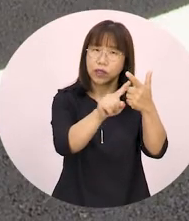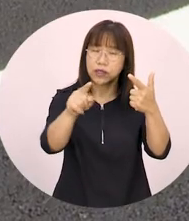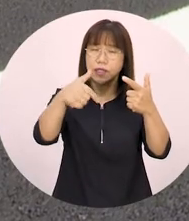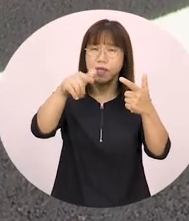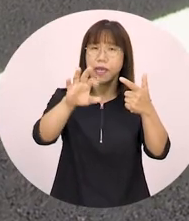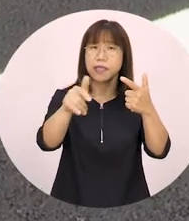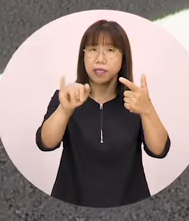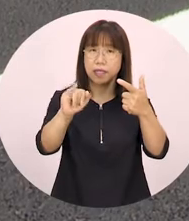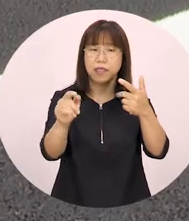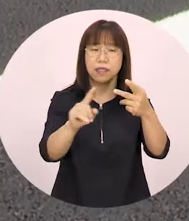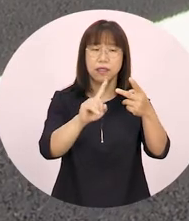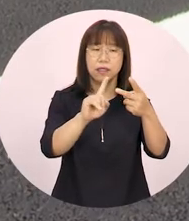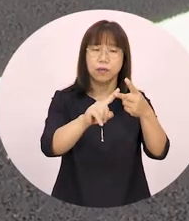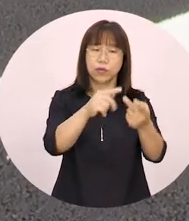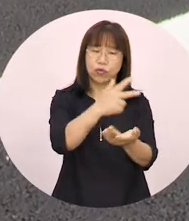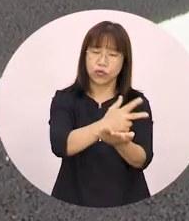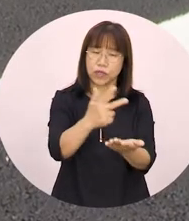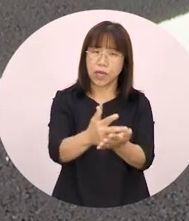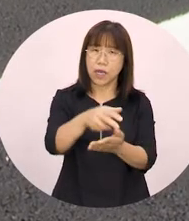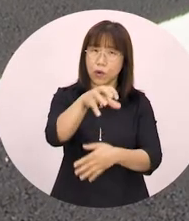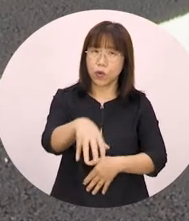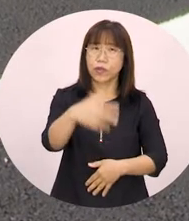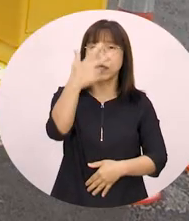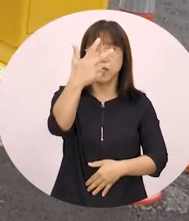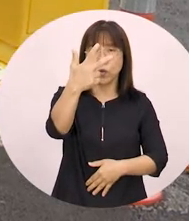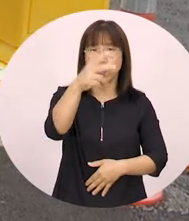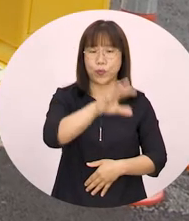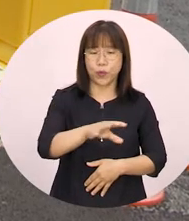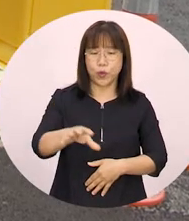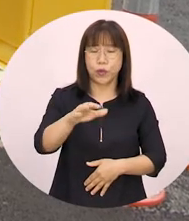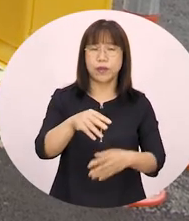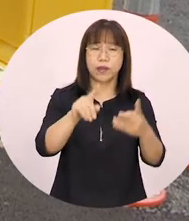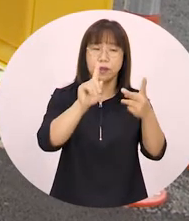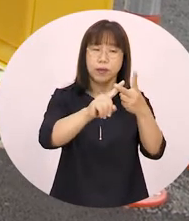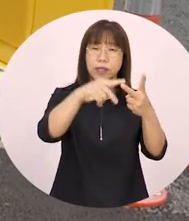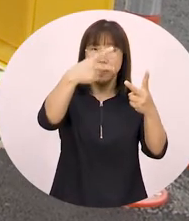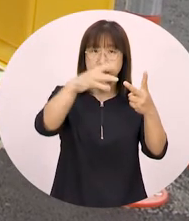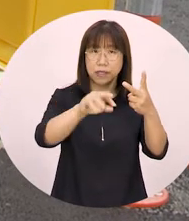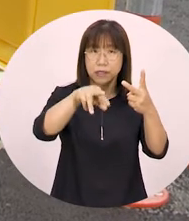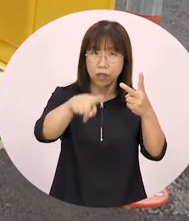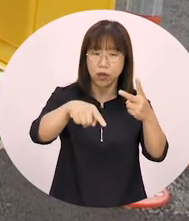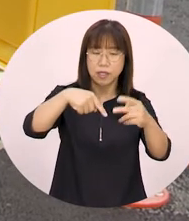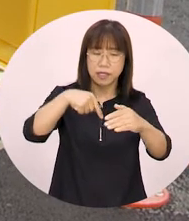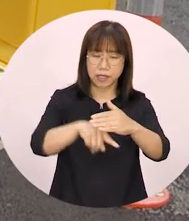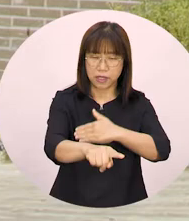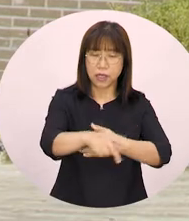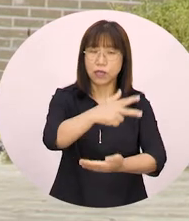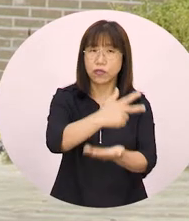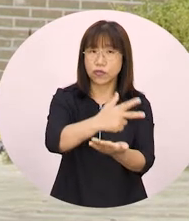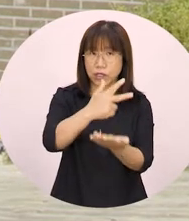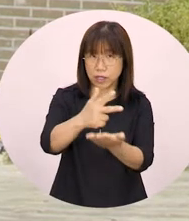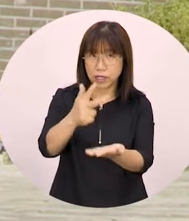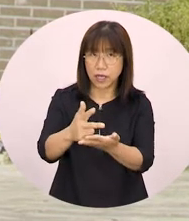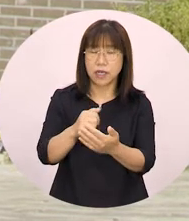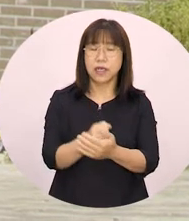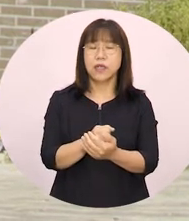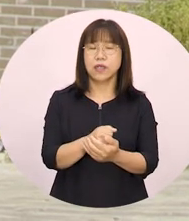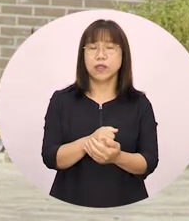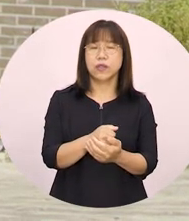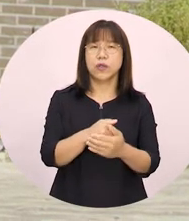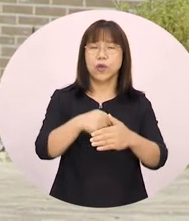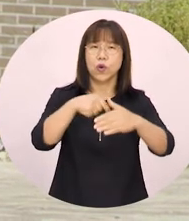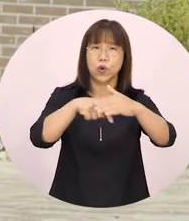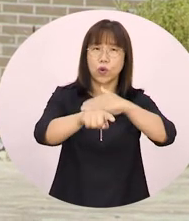76 가길 39에 위치했으며 주차 규모는 9면입니다. 또 등서초등학교 지하 공영 주차장은